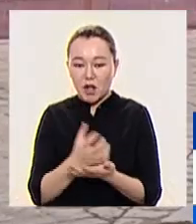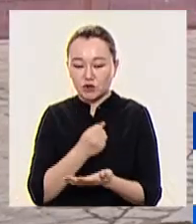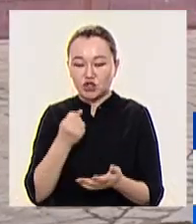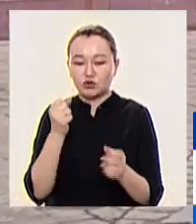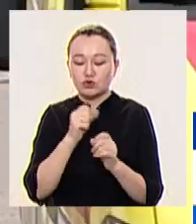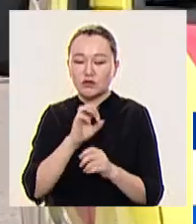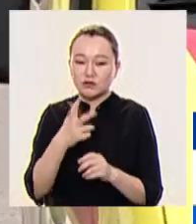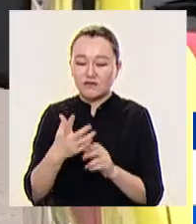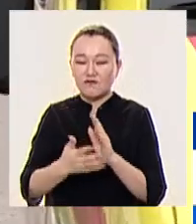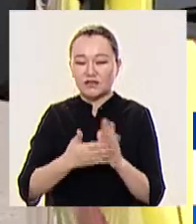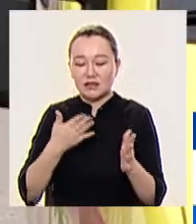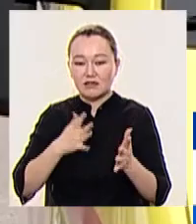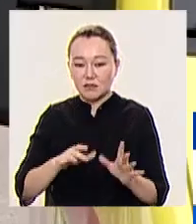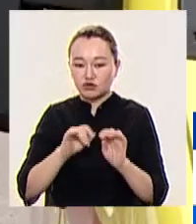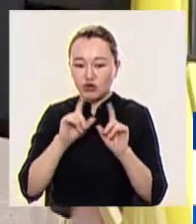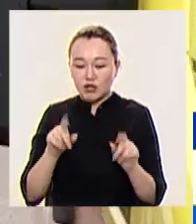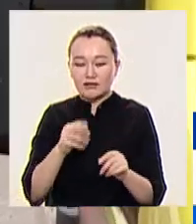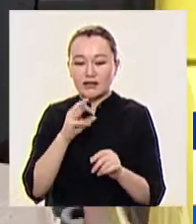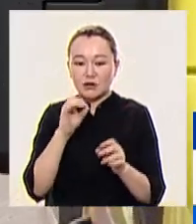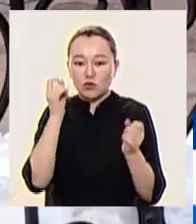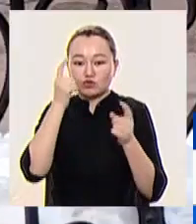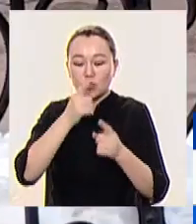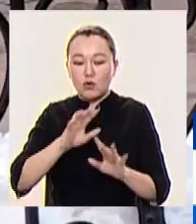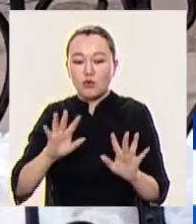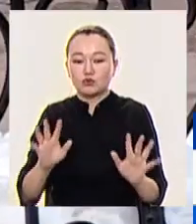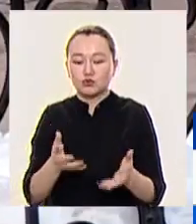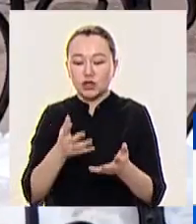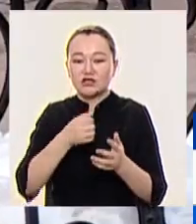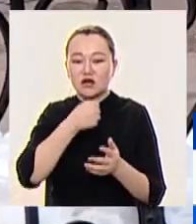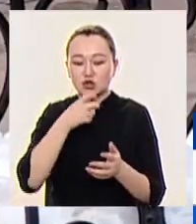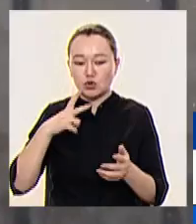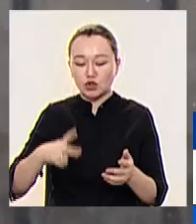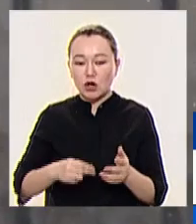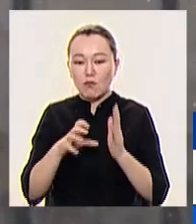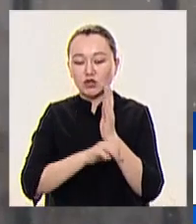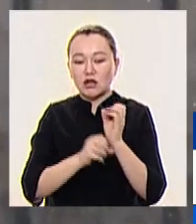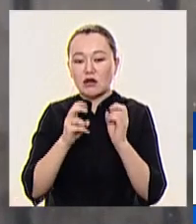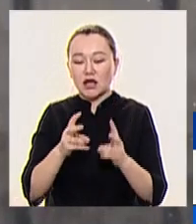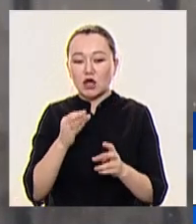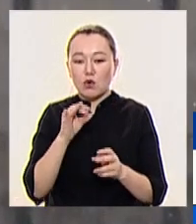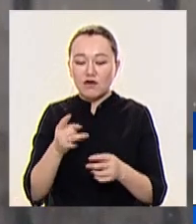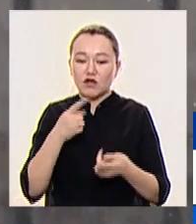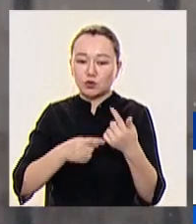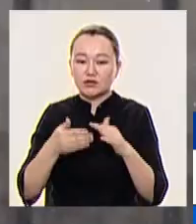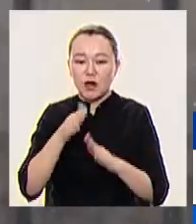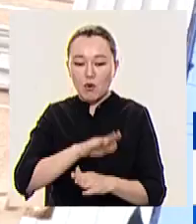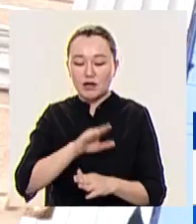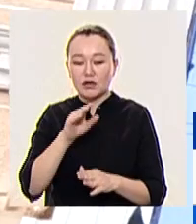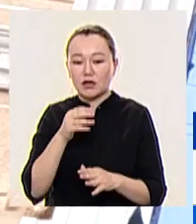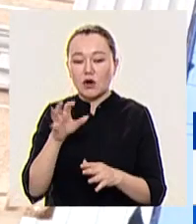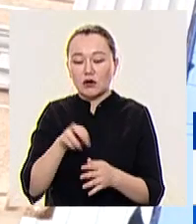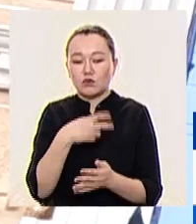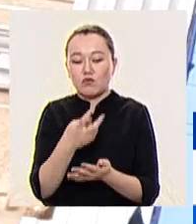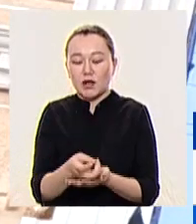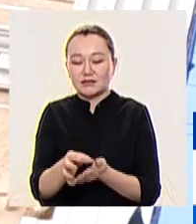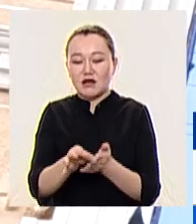скорую в школу не вызывали. Татьяна утверждает, что узнала о случившемся от старшей дочери после того, как Егор вернулся домой и с порога упал на пол,